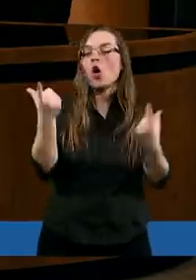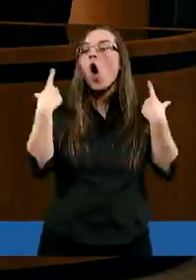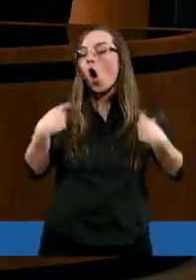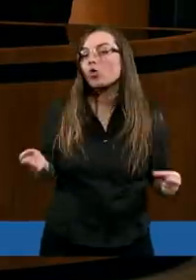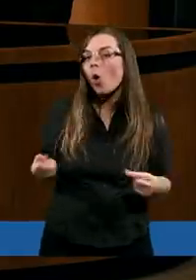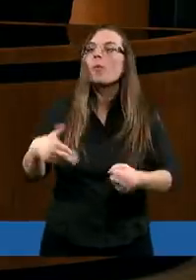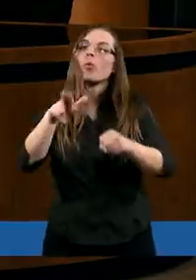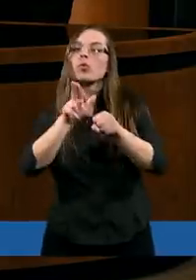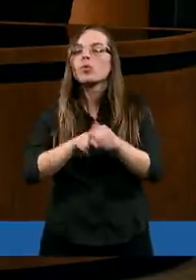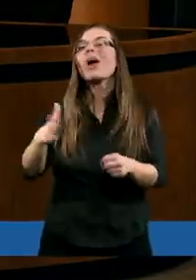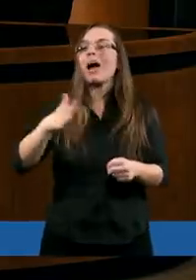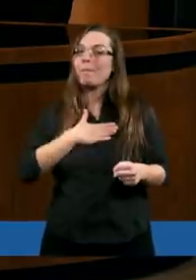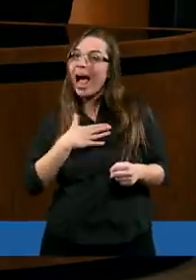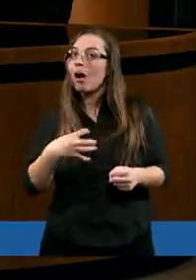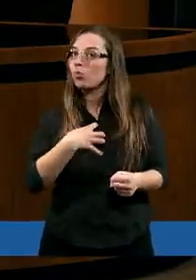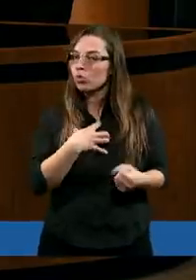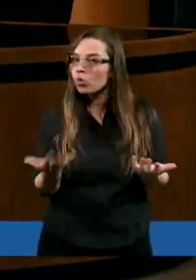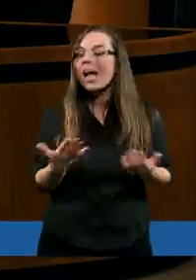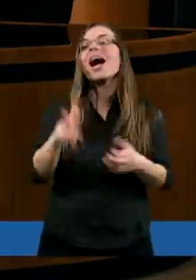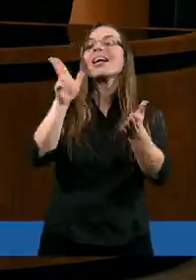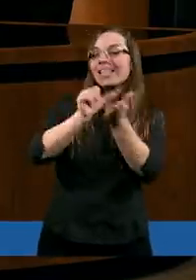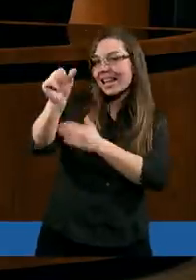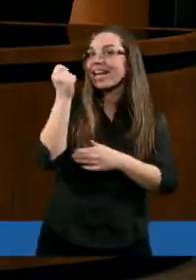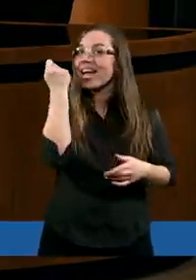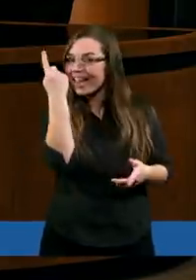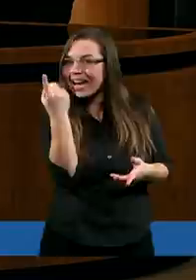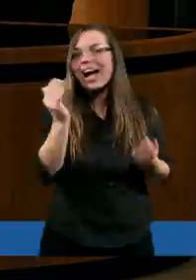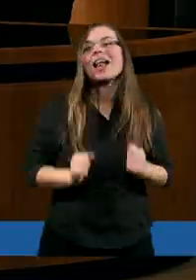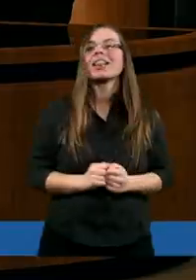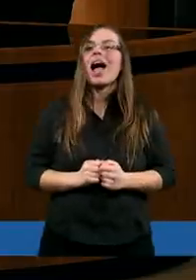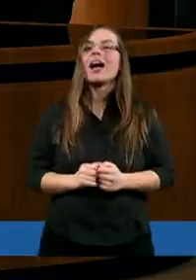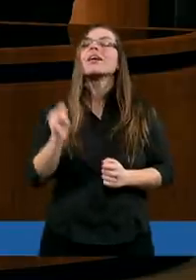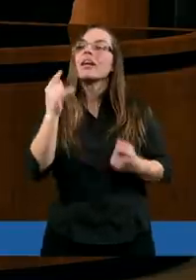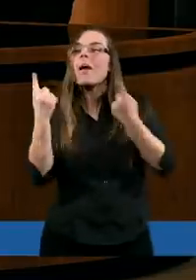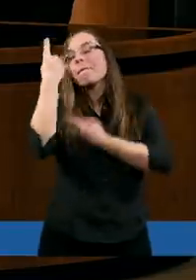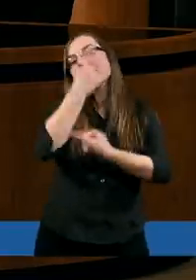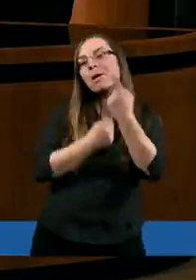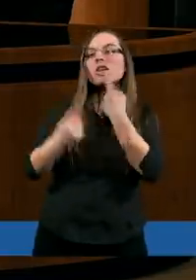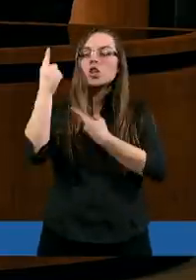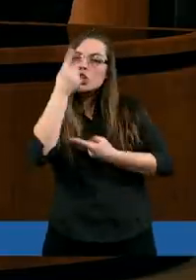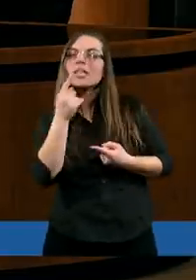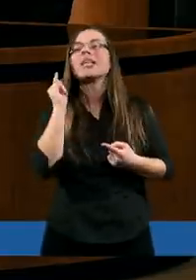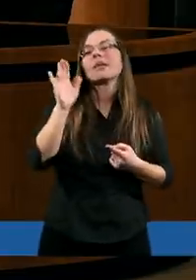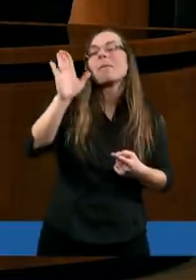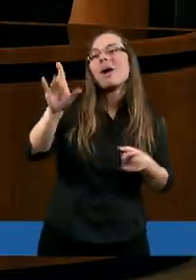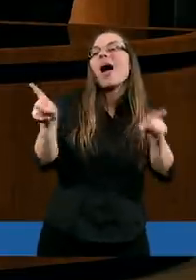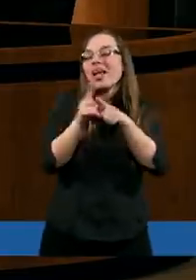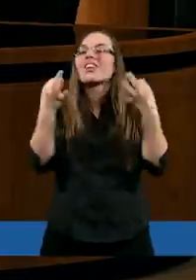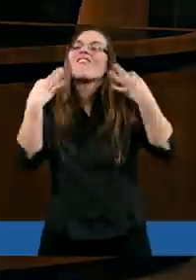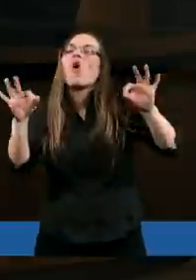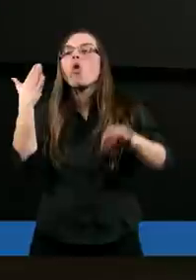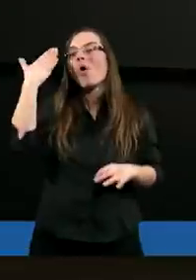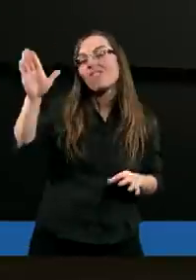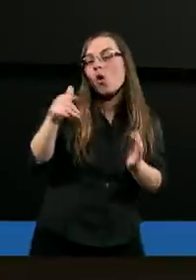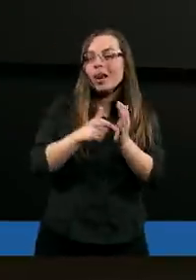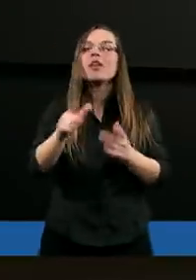która ma uczucia, która jest inteligentna, myśli, tak, i ma też wolną wolę. To jest